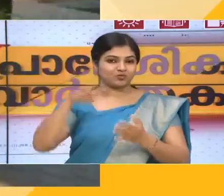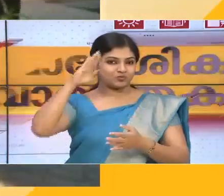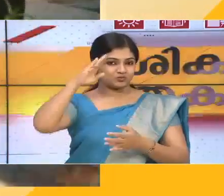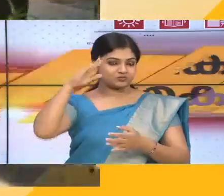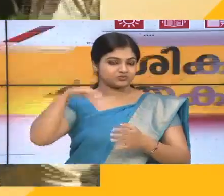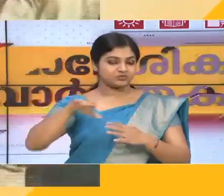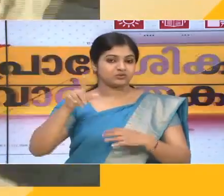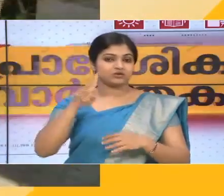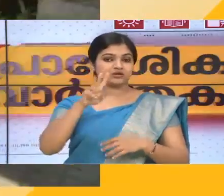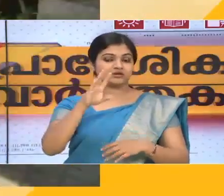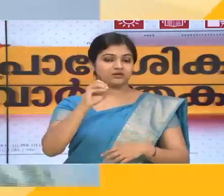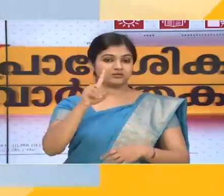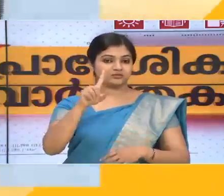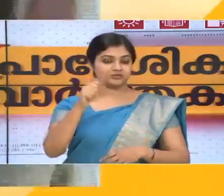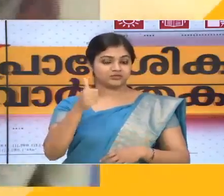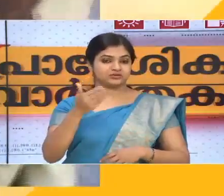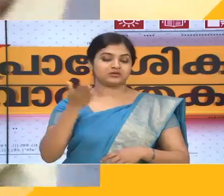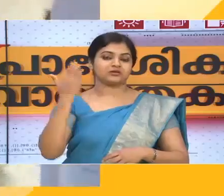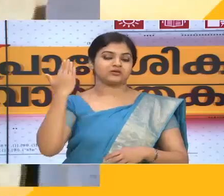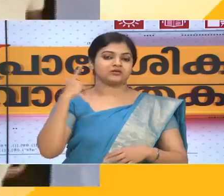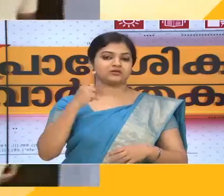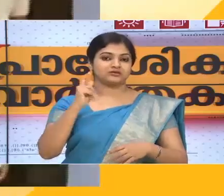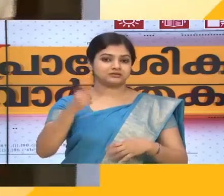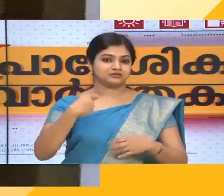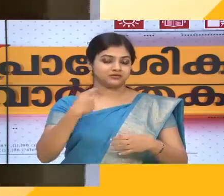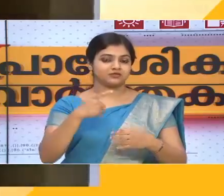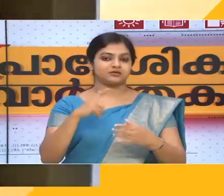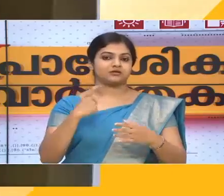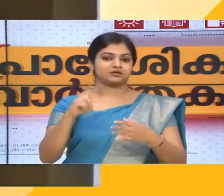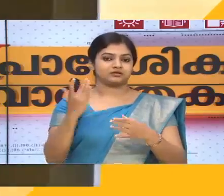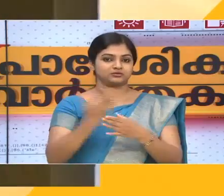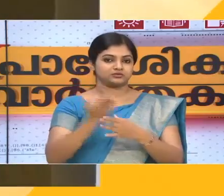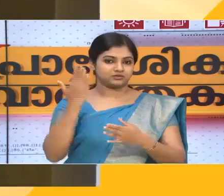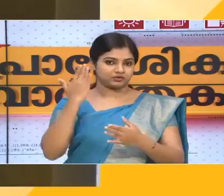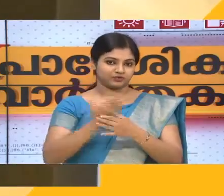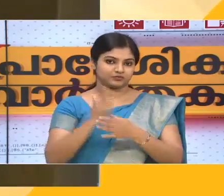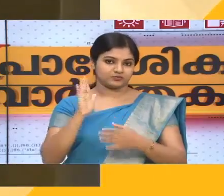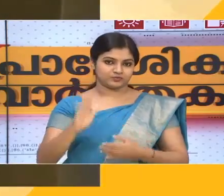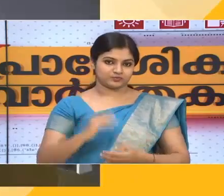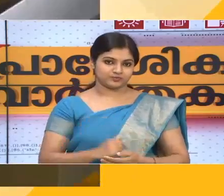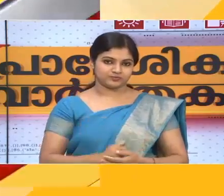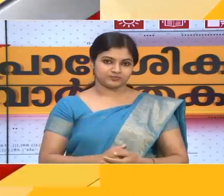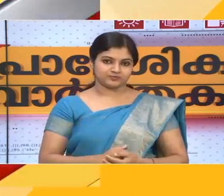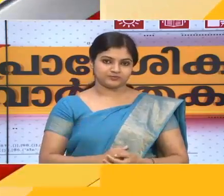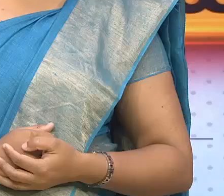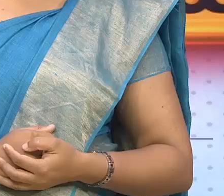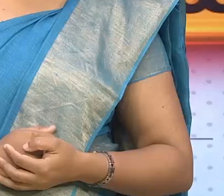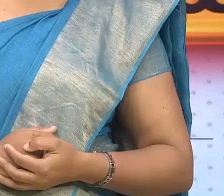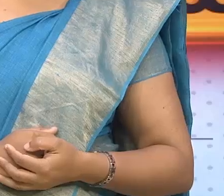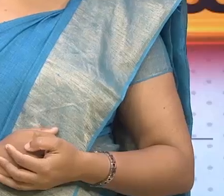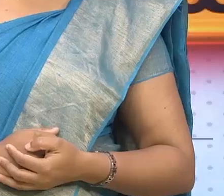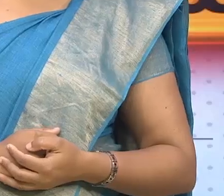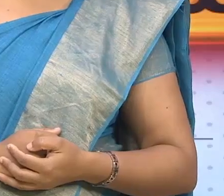സ്റ്റേഷനിൽ 2016 മോഷണ കുറ്റത്തിന് കേസുണ്ട്. 24 വയനാട്.